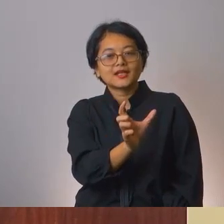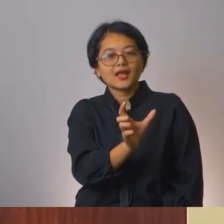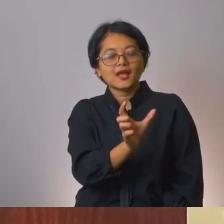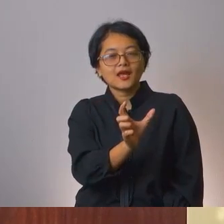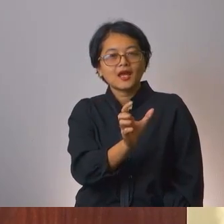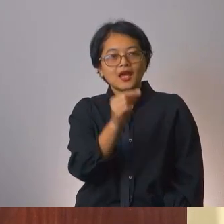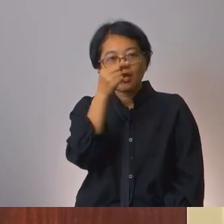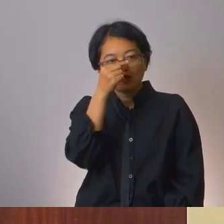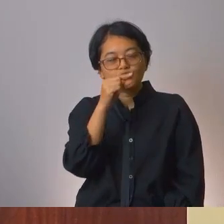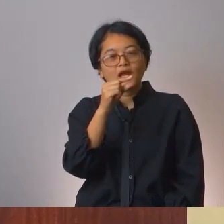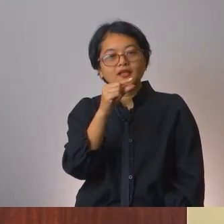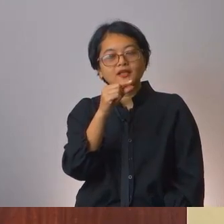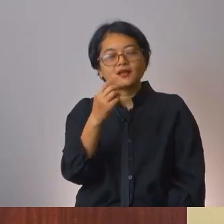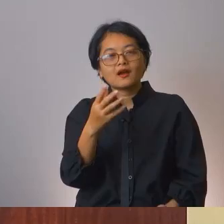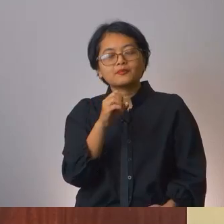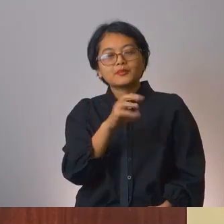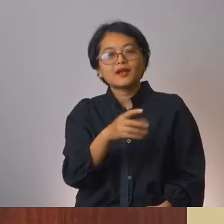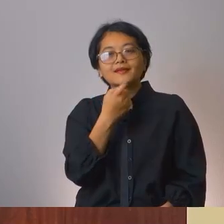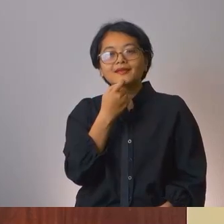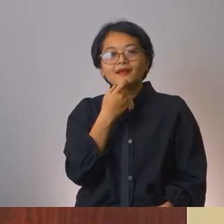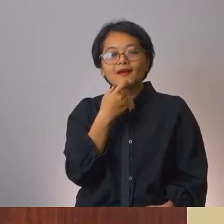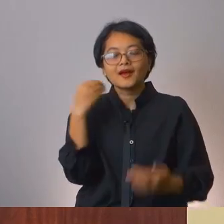atau cinta. Agape,